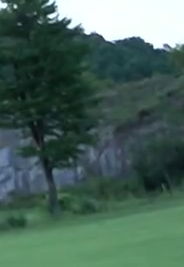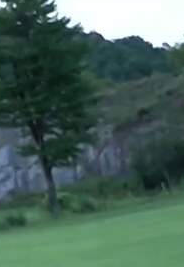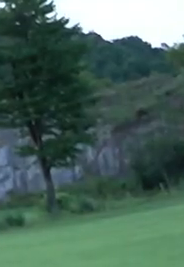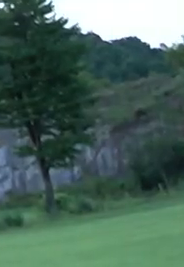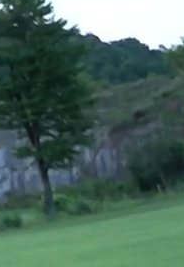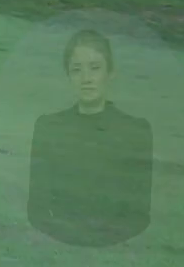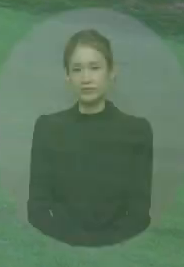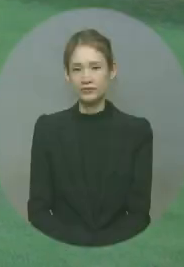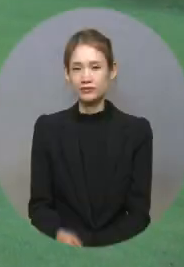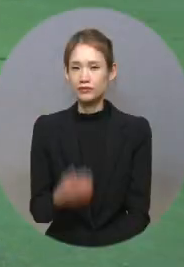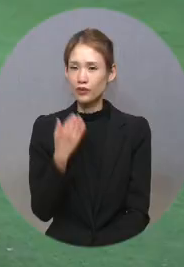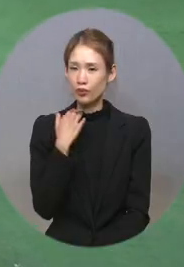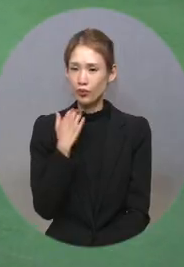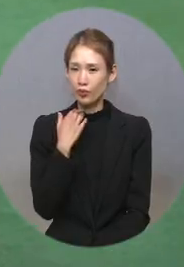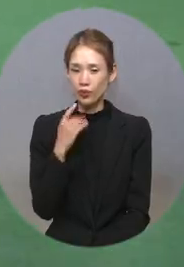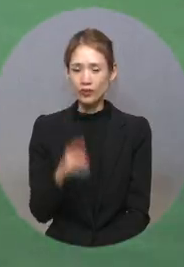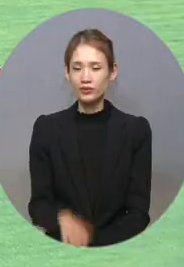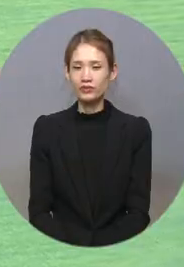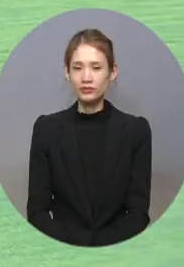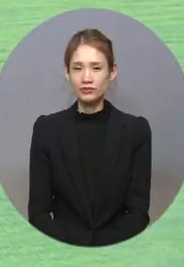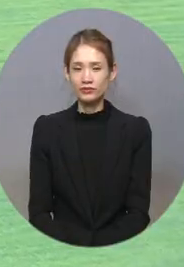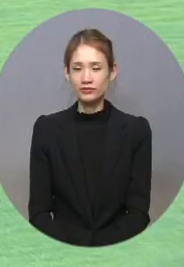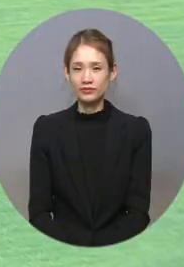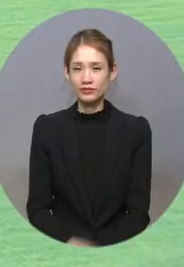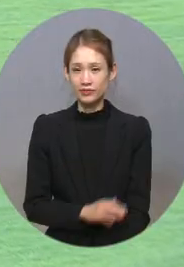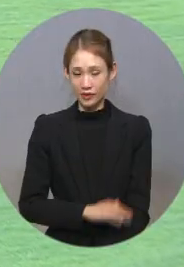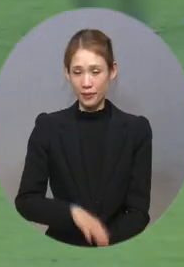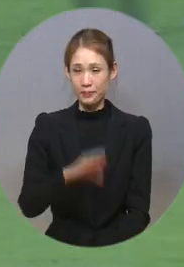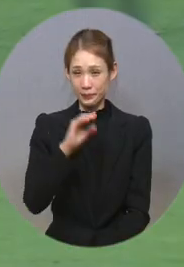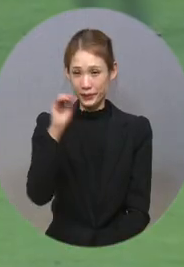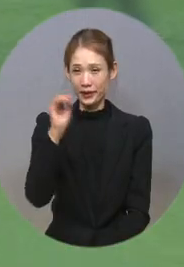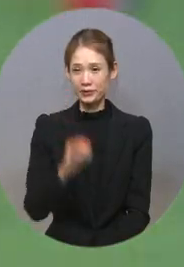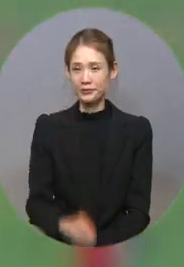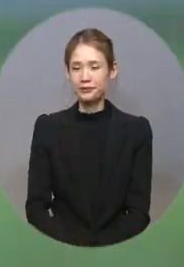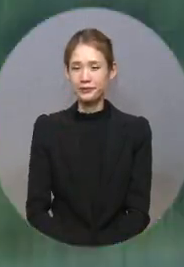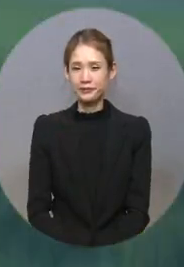콩이 안 보여. 네. 응, 갔어. 잘 갔어.